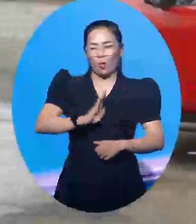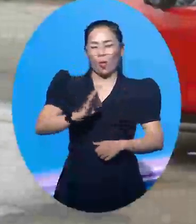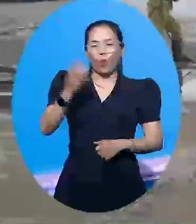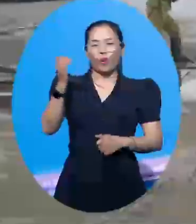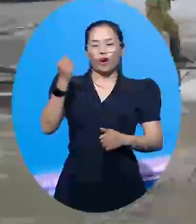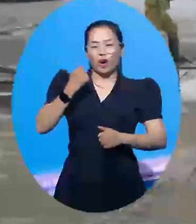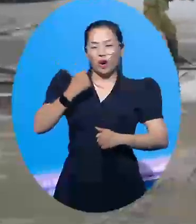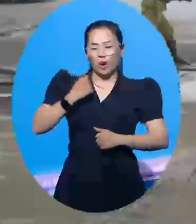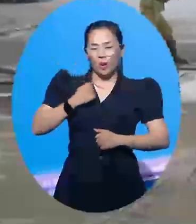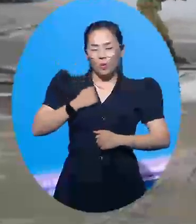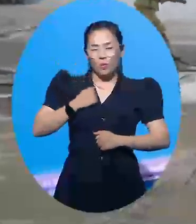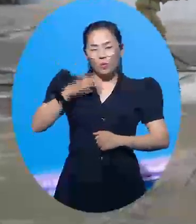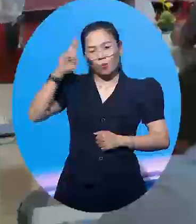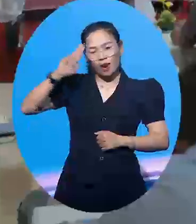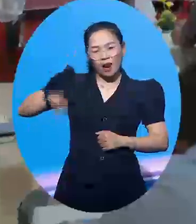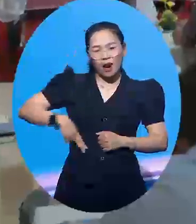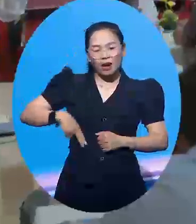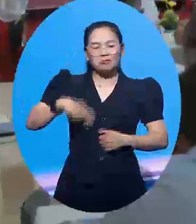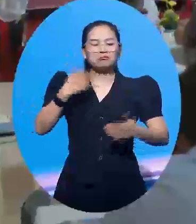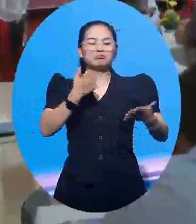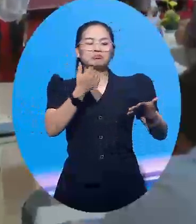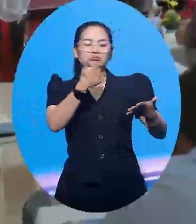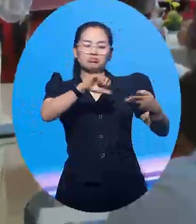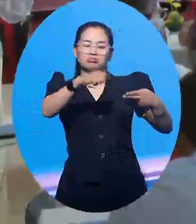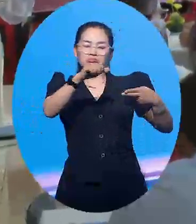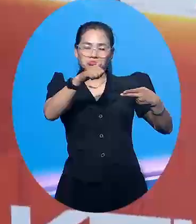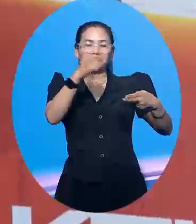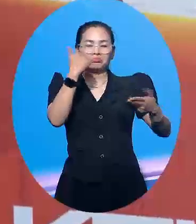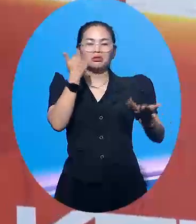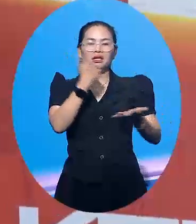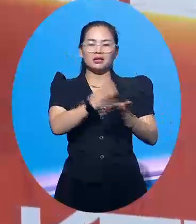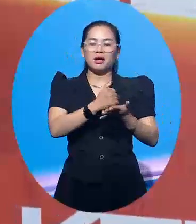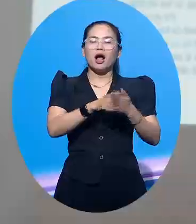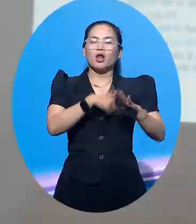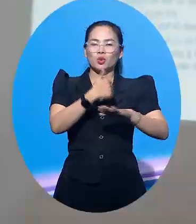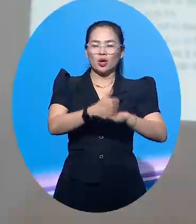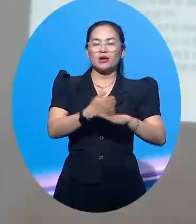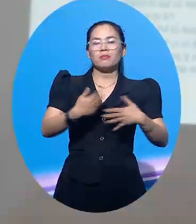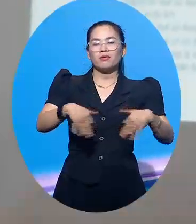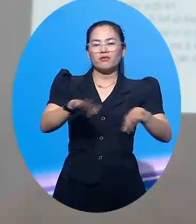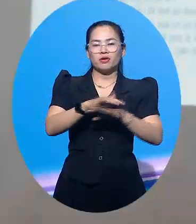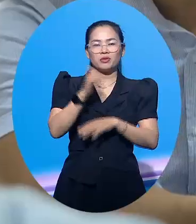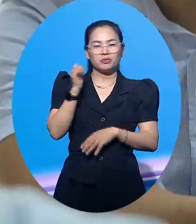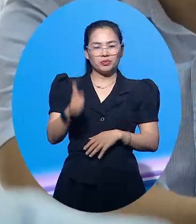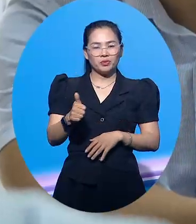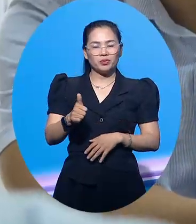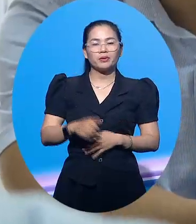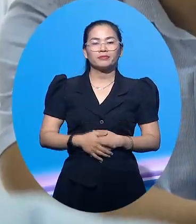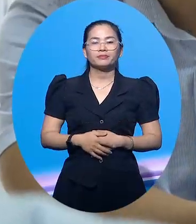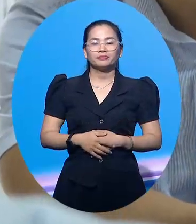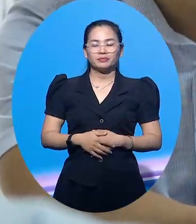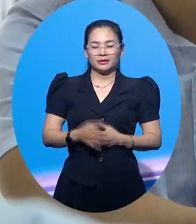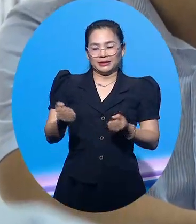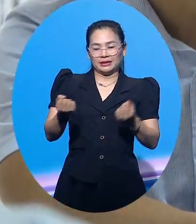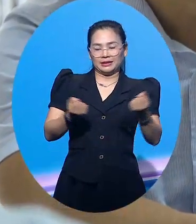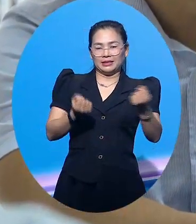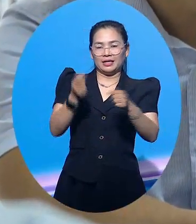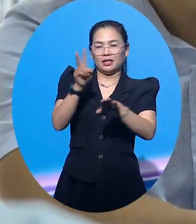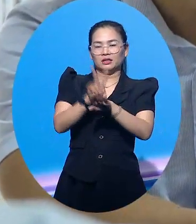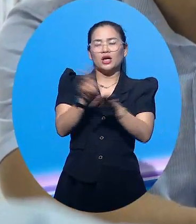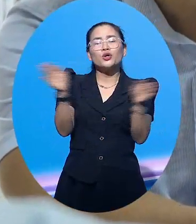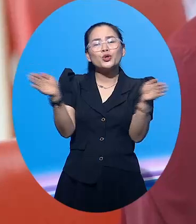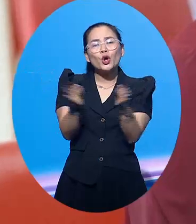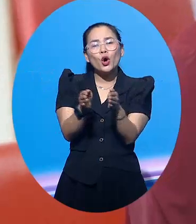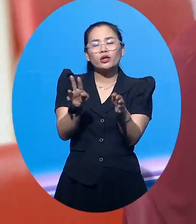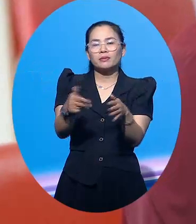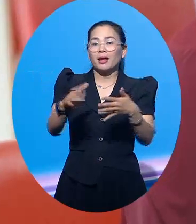Cục Đăng kiểm Việt Nam cấp chứng nhận chất lượng an toàn kỹ thuật và bảo vệ môi trường ô tô sản xuất lắp ráp. Mặc dù là xe chữa cháy cỡ nhỏ,